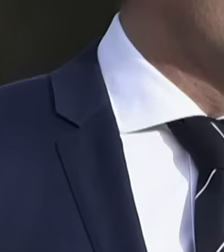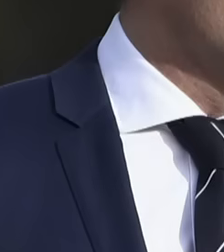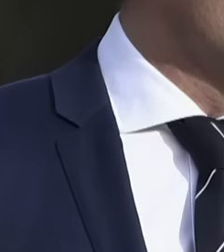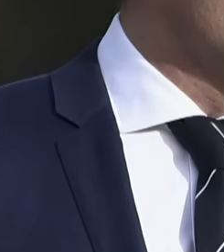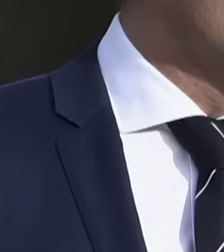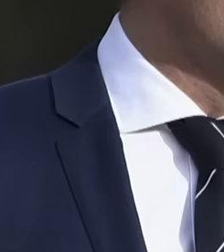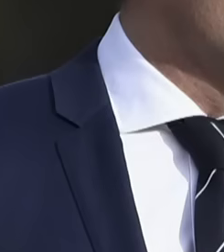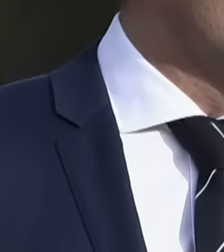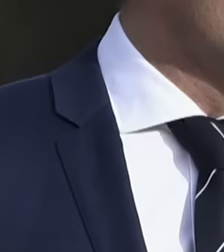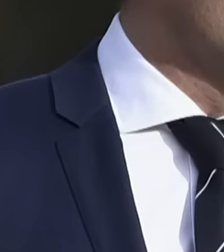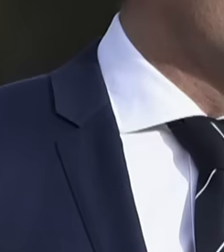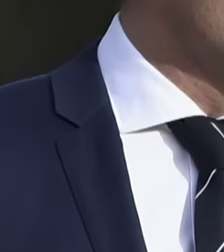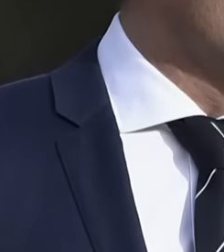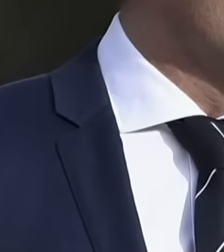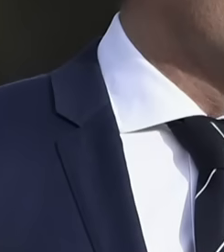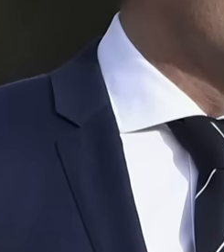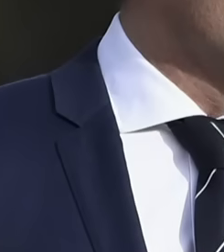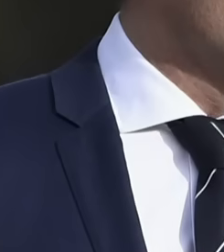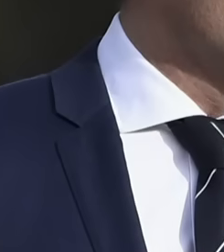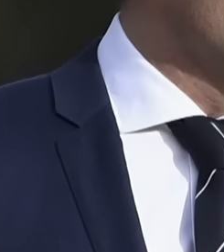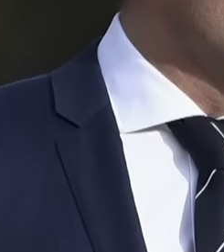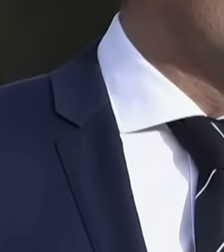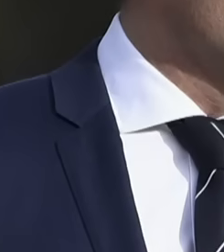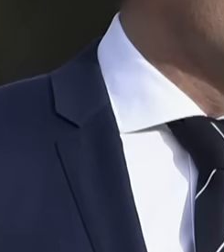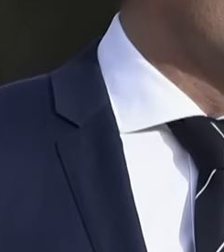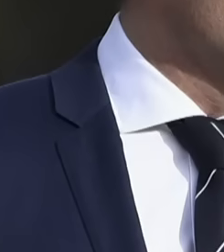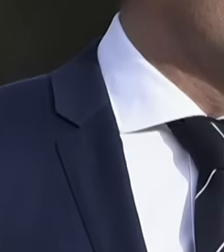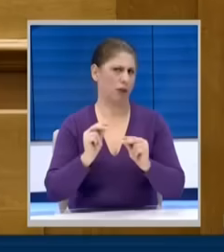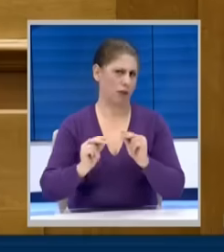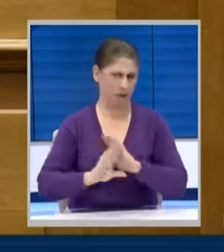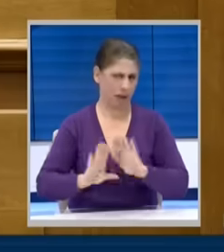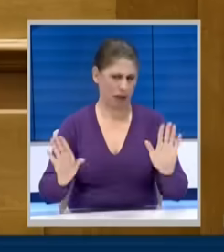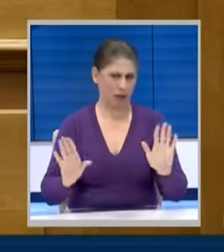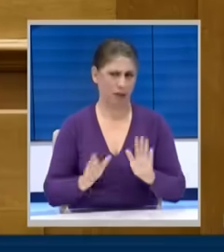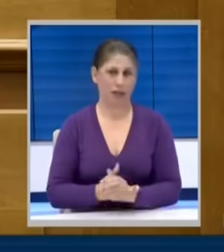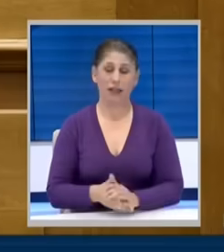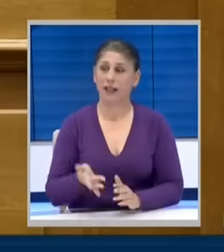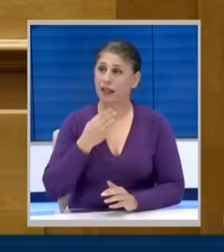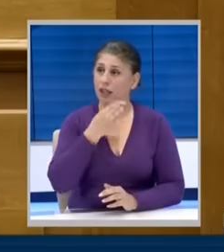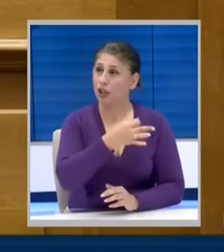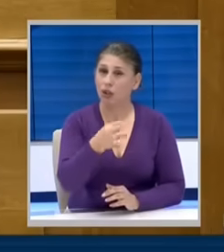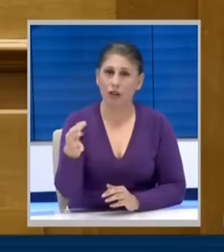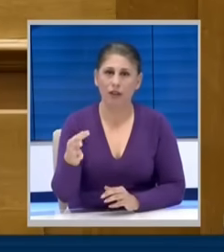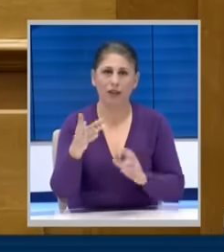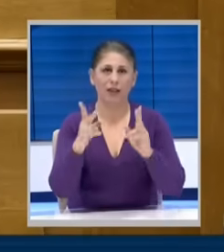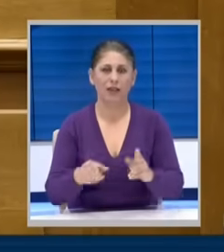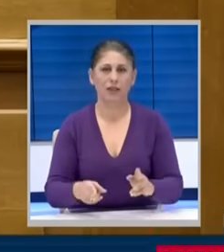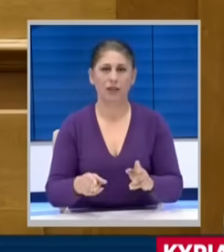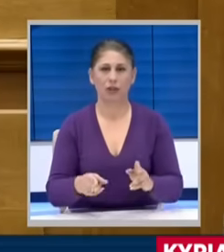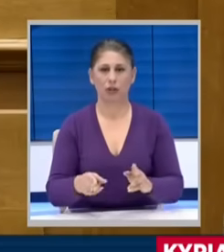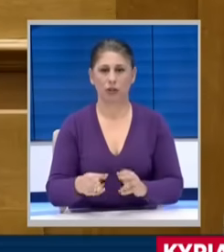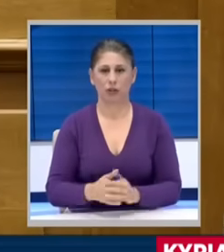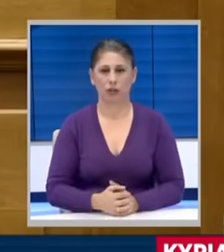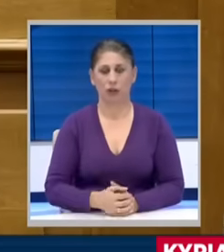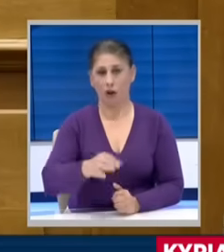πρότασή μου για αξιοπρεπή αποχώρηση προτού το παρακράτος που στήσατε καταρρεύσει πάνω σας. Να σταματήσει επιτέλους ο φαντάρος